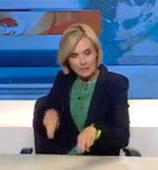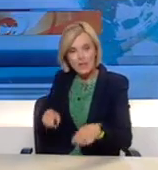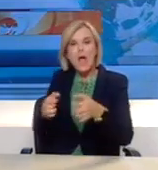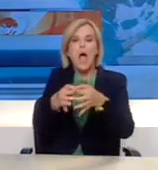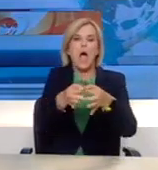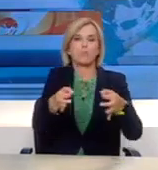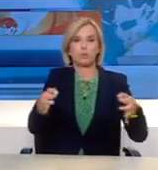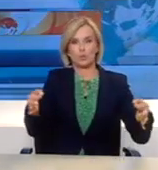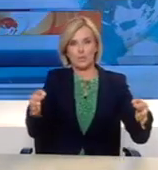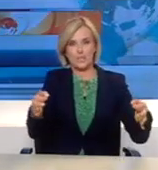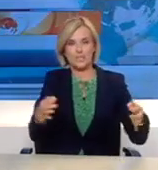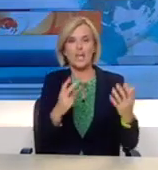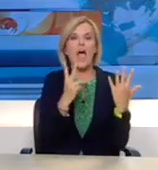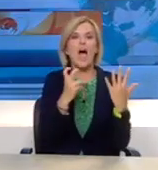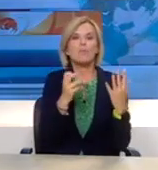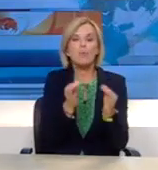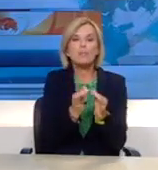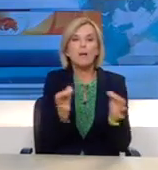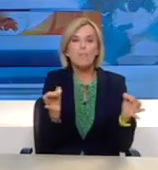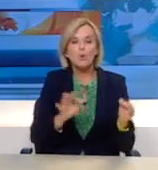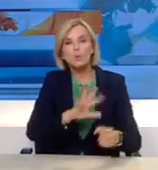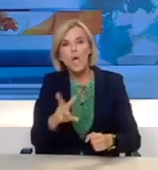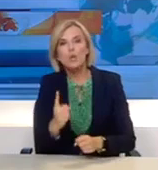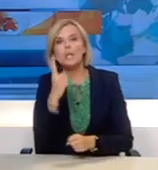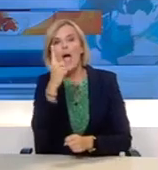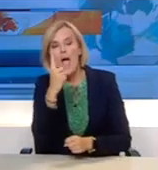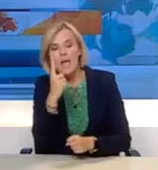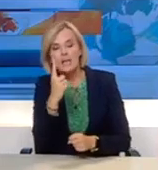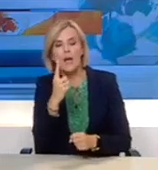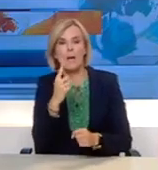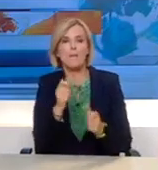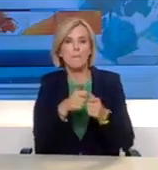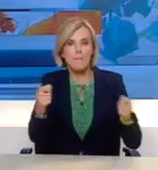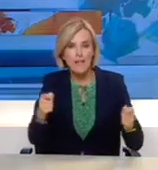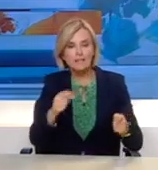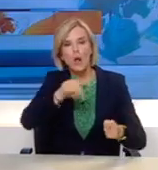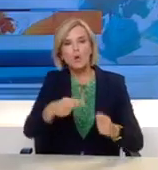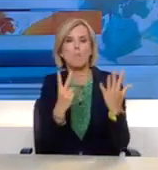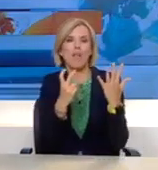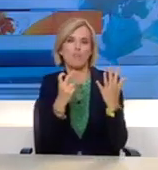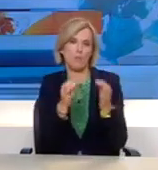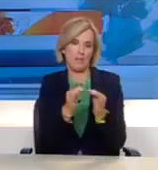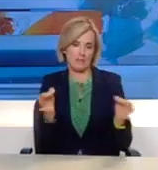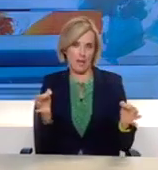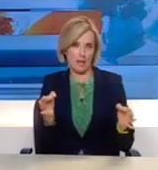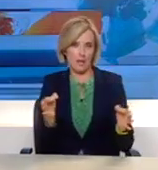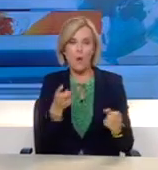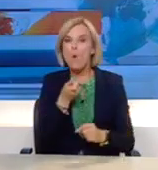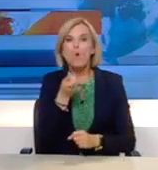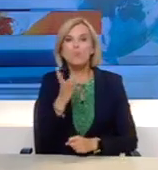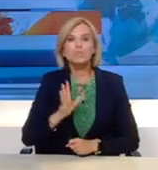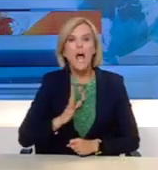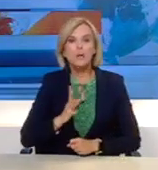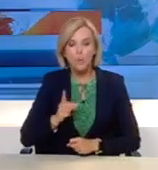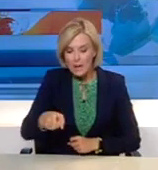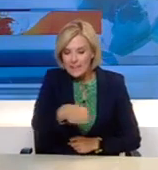των καθισμάτων από 70 πόντους έως 1 μέτρο και 70 εκατοστά. Ο μέγιστος επιτρεπόμενος αριθμός καθήμενου σε τραπέζι είναι τα